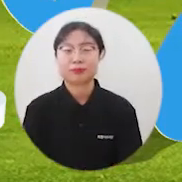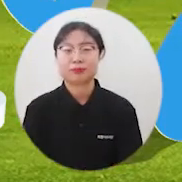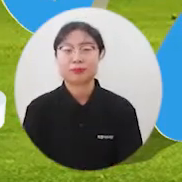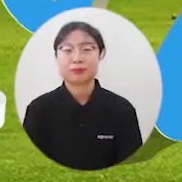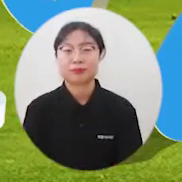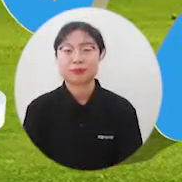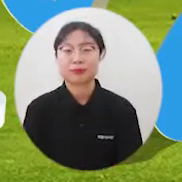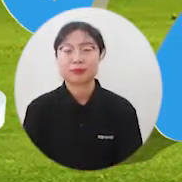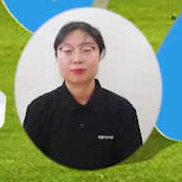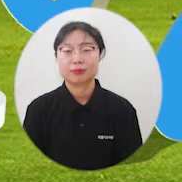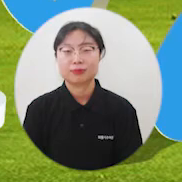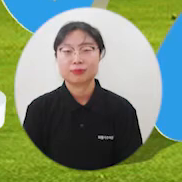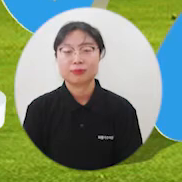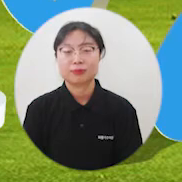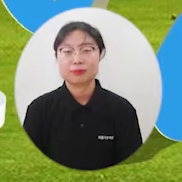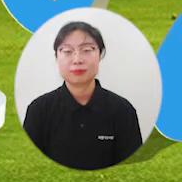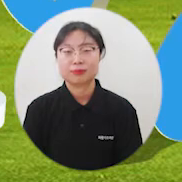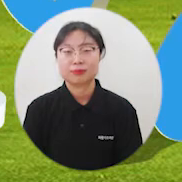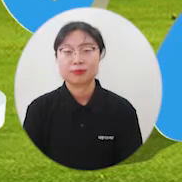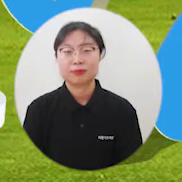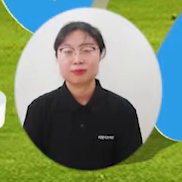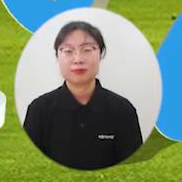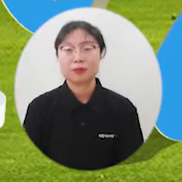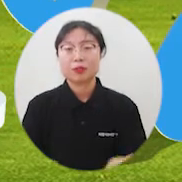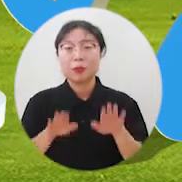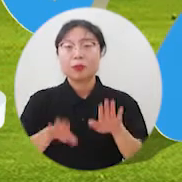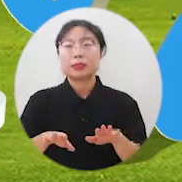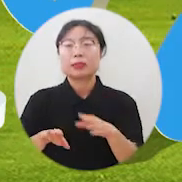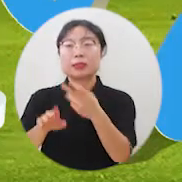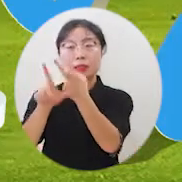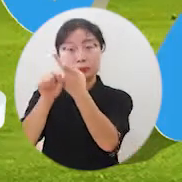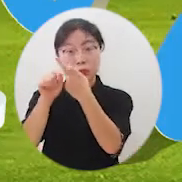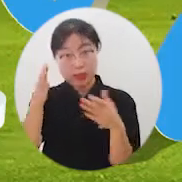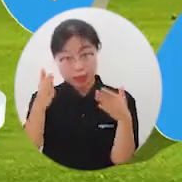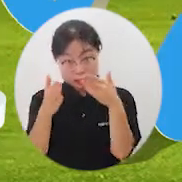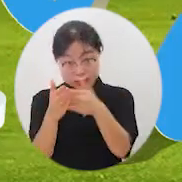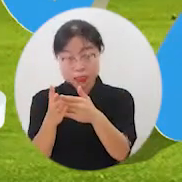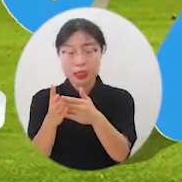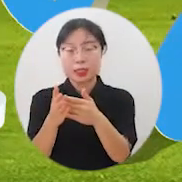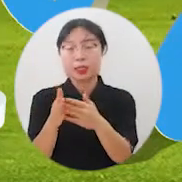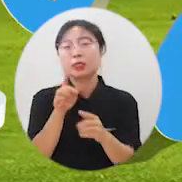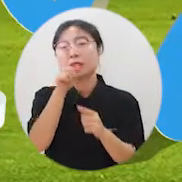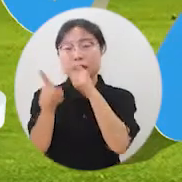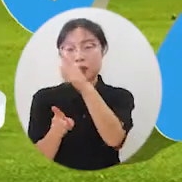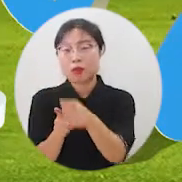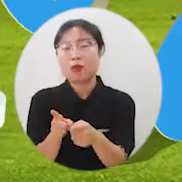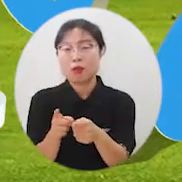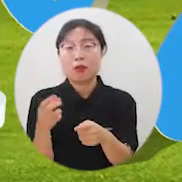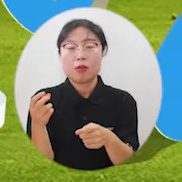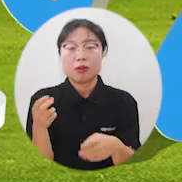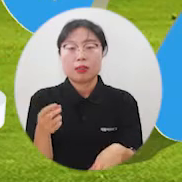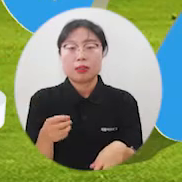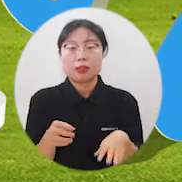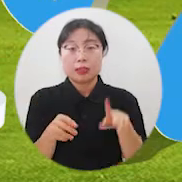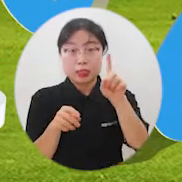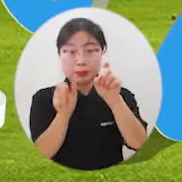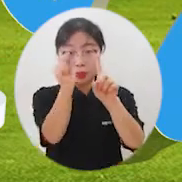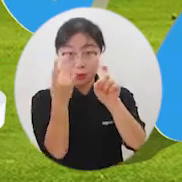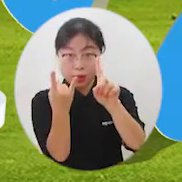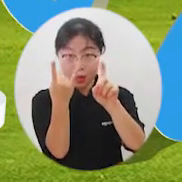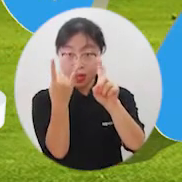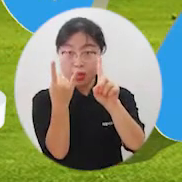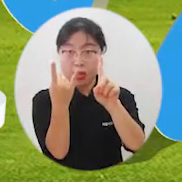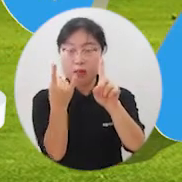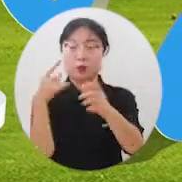있는 것이 큰 장점입니다. 오는 12월까지 총 11차 시로 과정이 진행될 예정이니 관심이